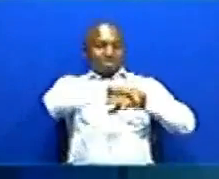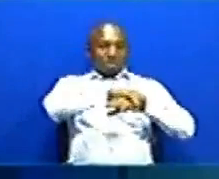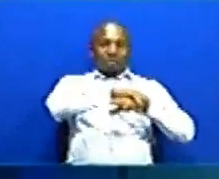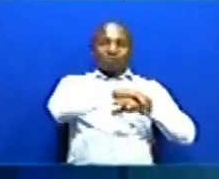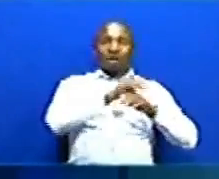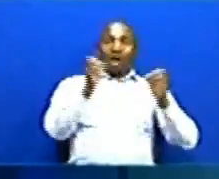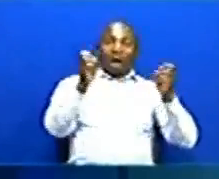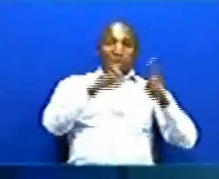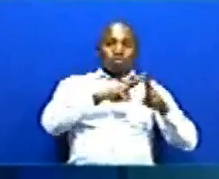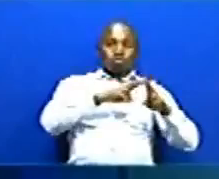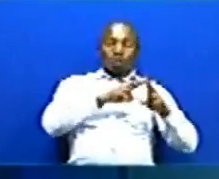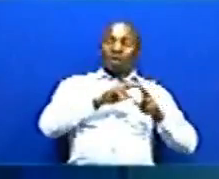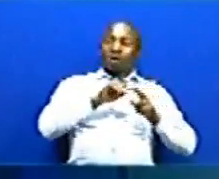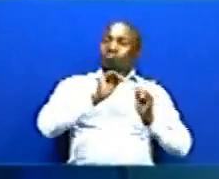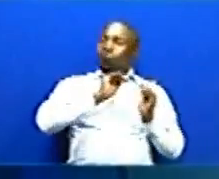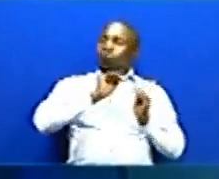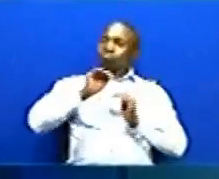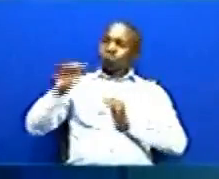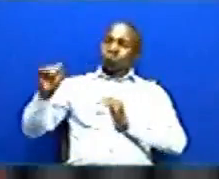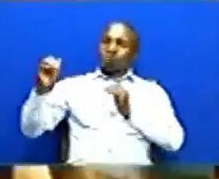mahojiano kuhusiana na swala hilo.